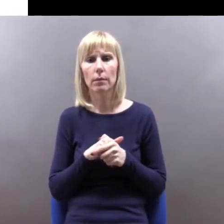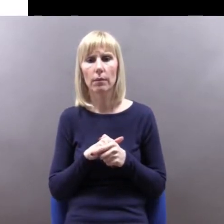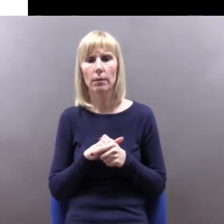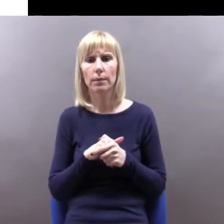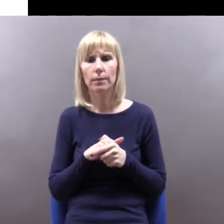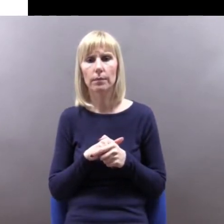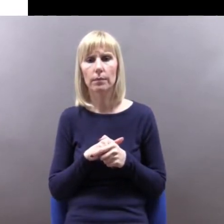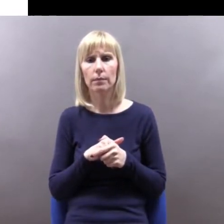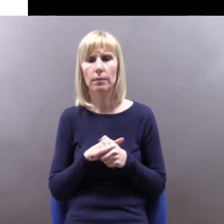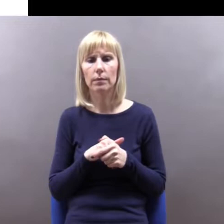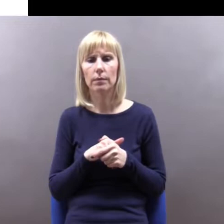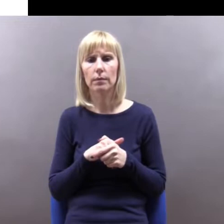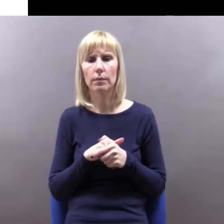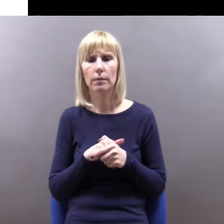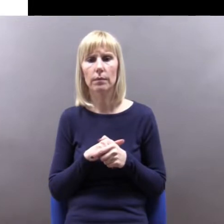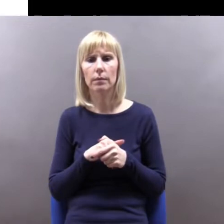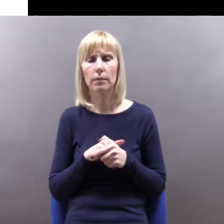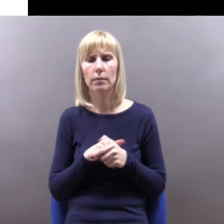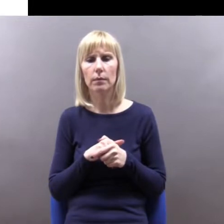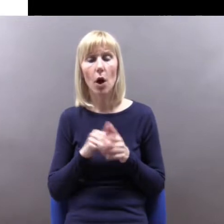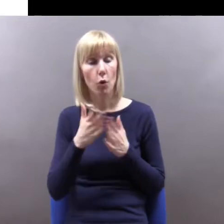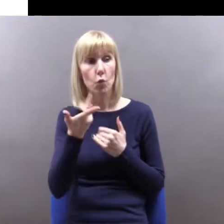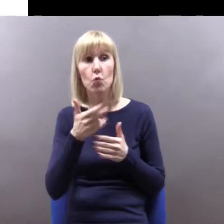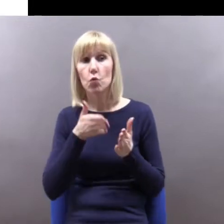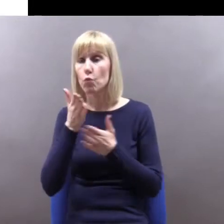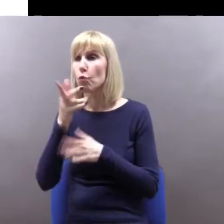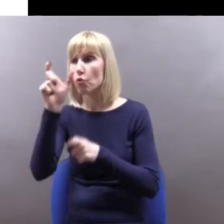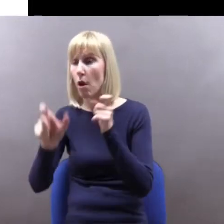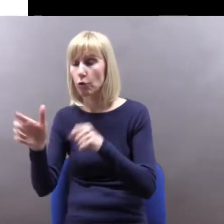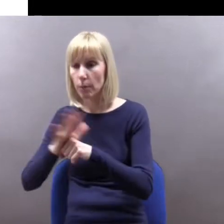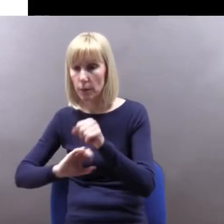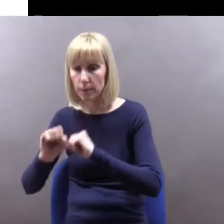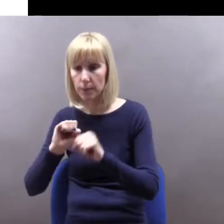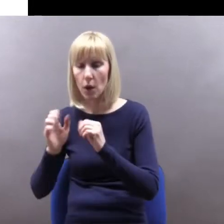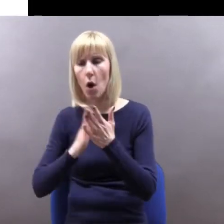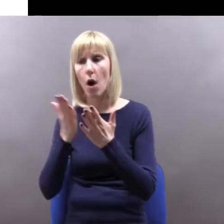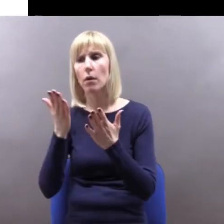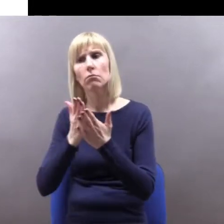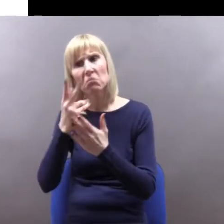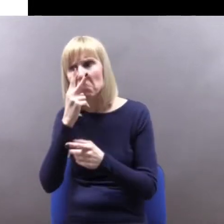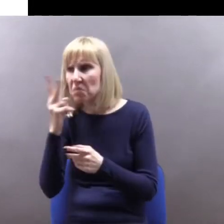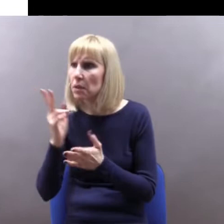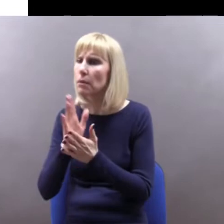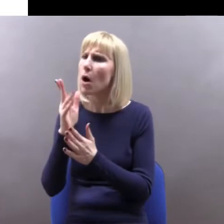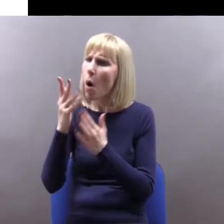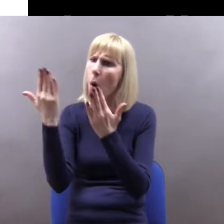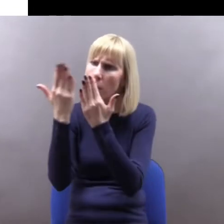błąd, którego się nie ustrzegłam i na który też zwracam Państwu uwagę, to taki błąd,